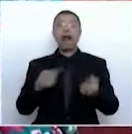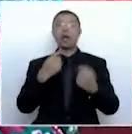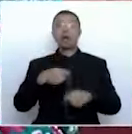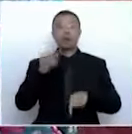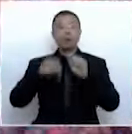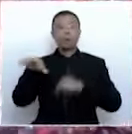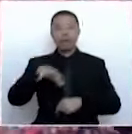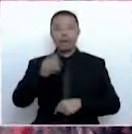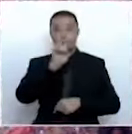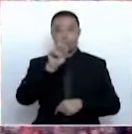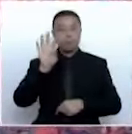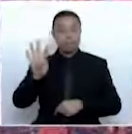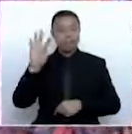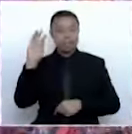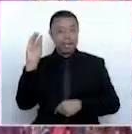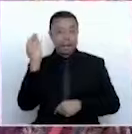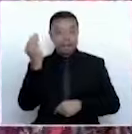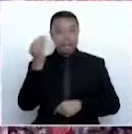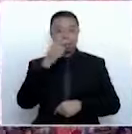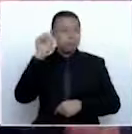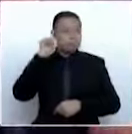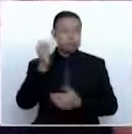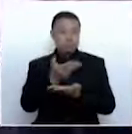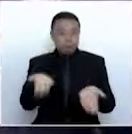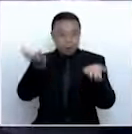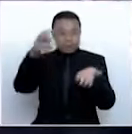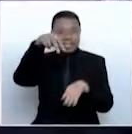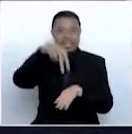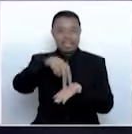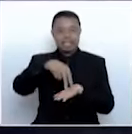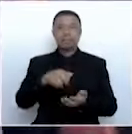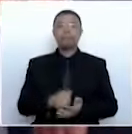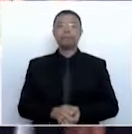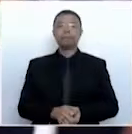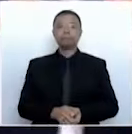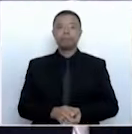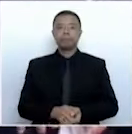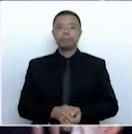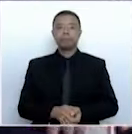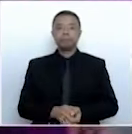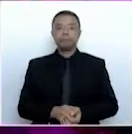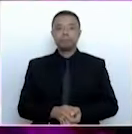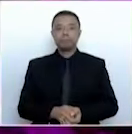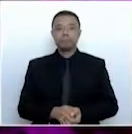tahun 2024. Bapak Ibu yang kami hormati, dimohon berdiri.